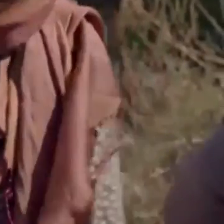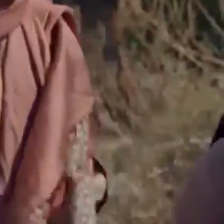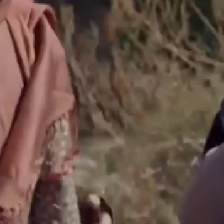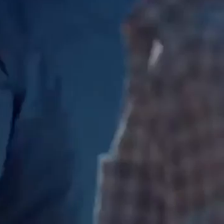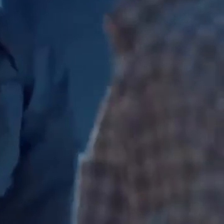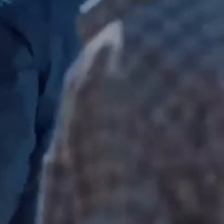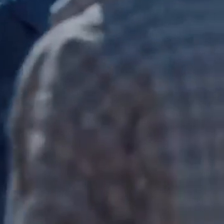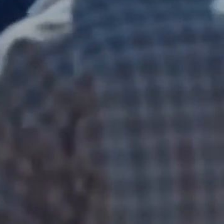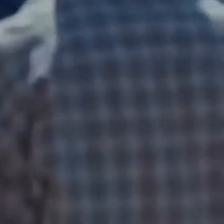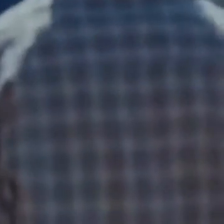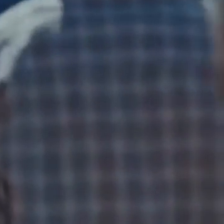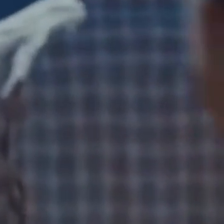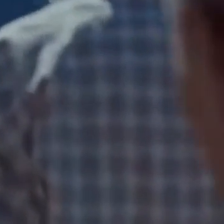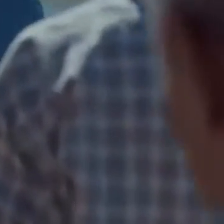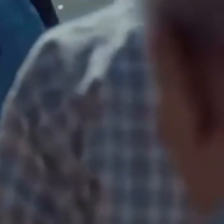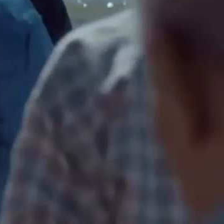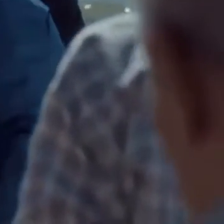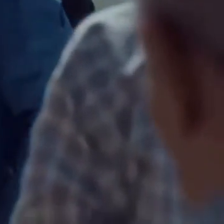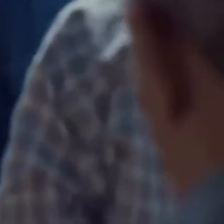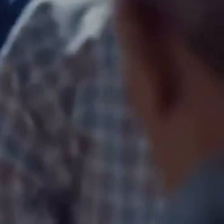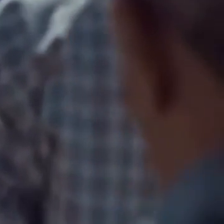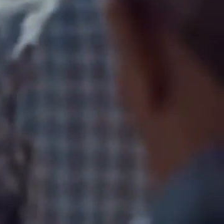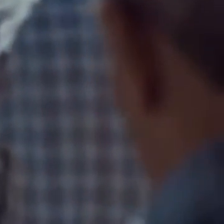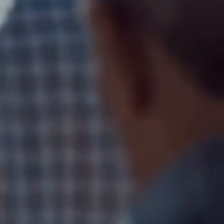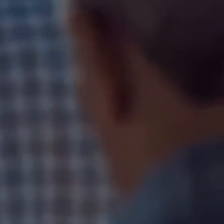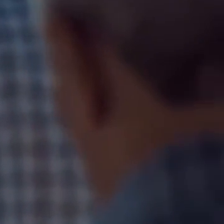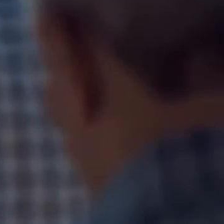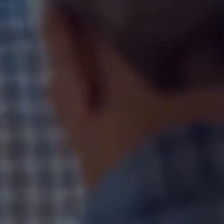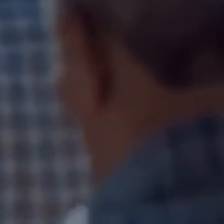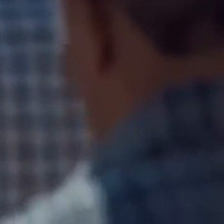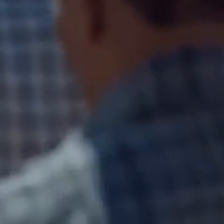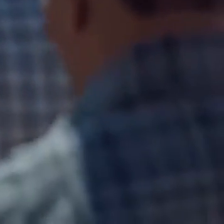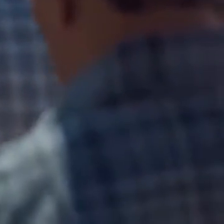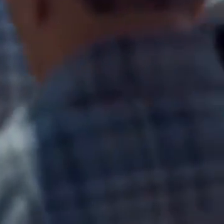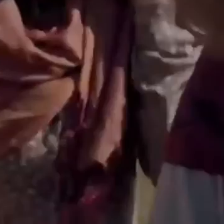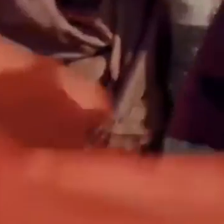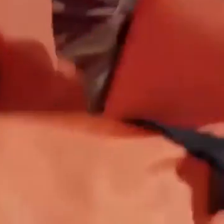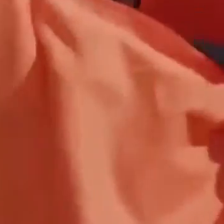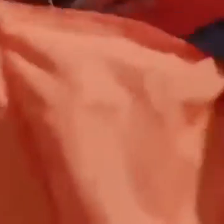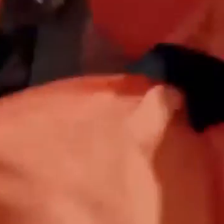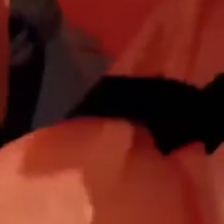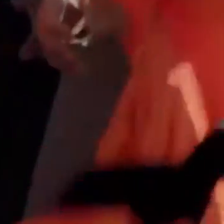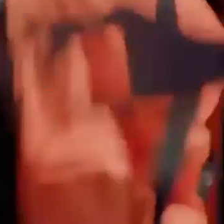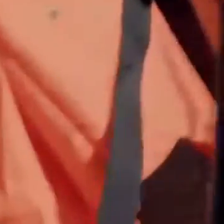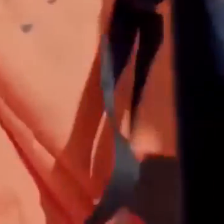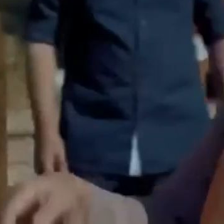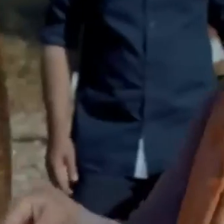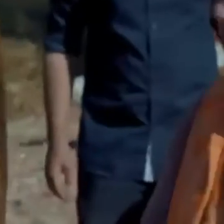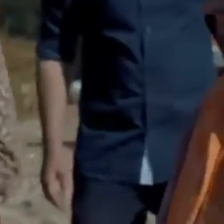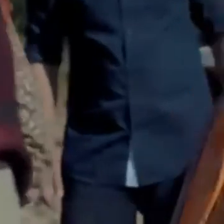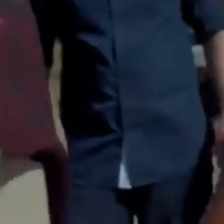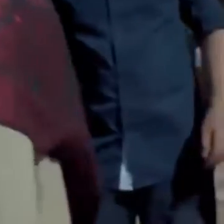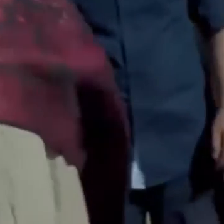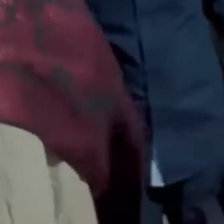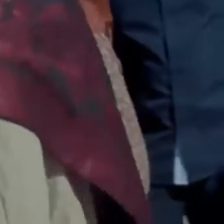Güzel bir nebze olsun güldü. Sakallı adam diğerleri gibi takım elbiseli değil, gündelik sıradan kıyafetler giymiş. İşaret vermesiyle adamlar can